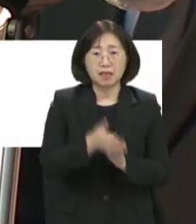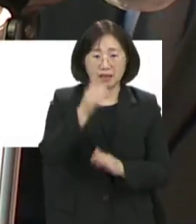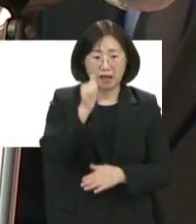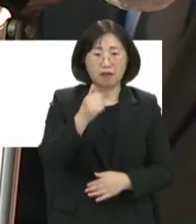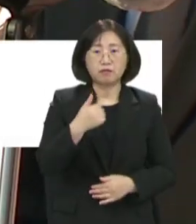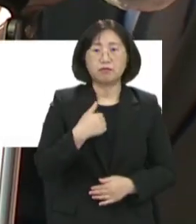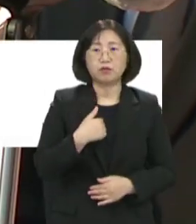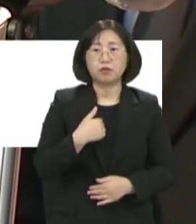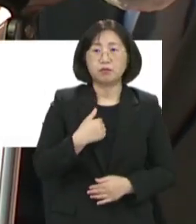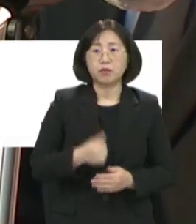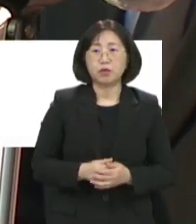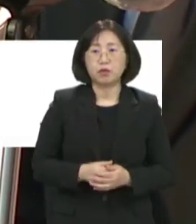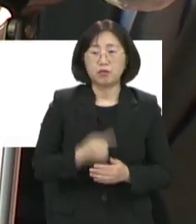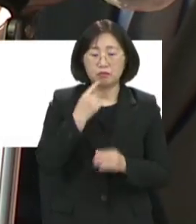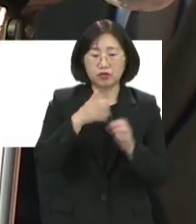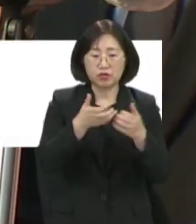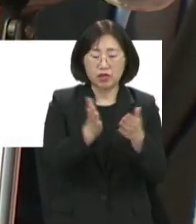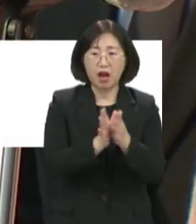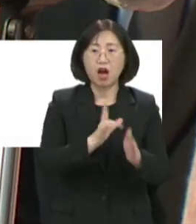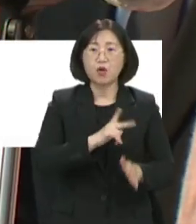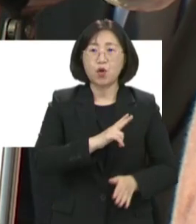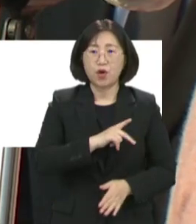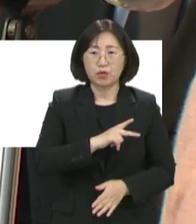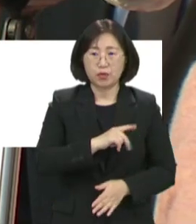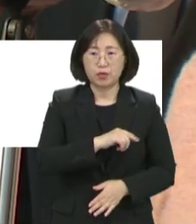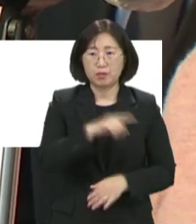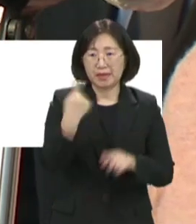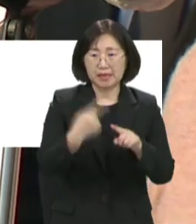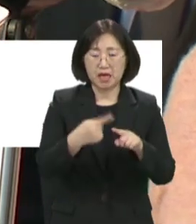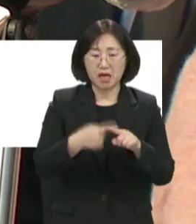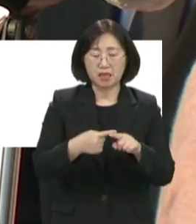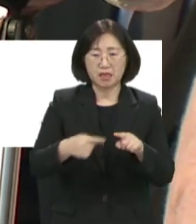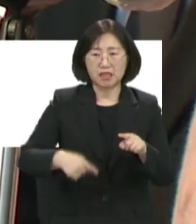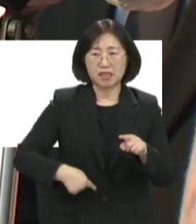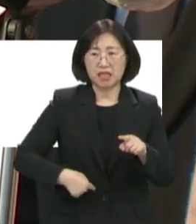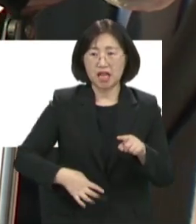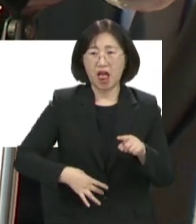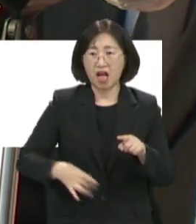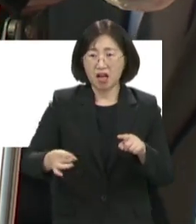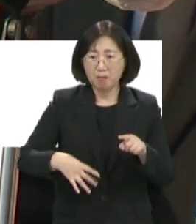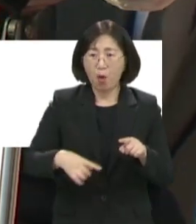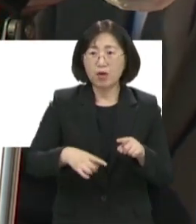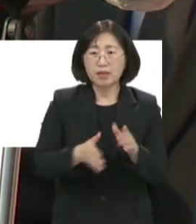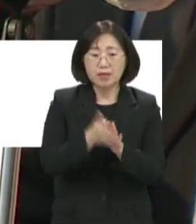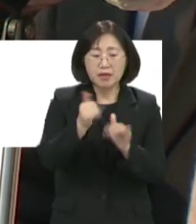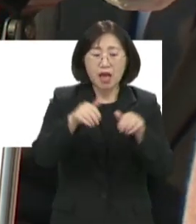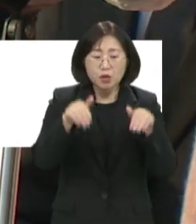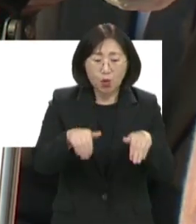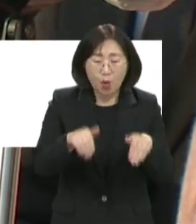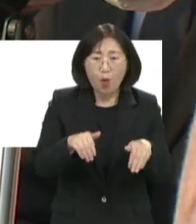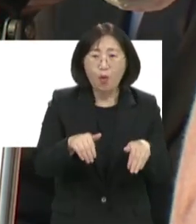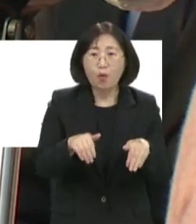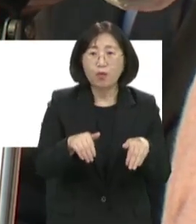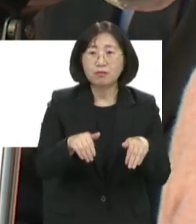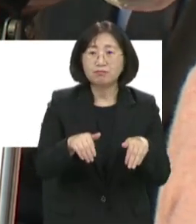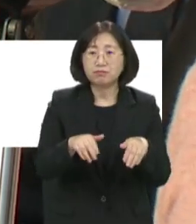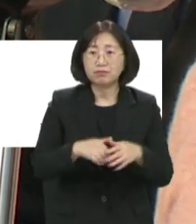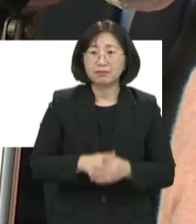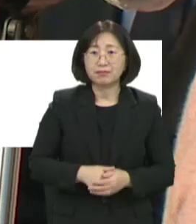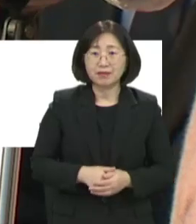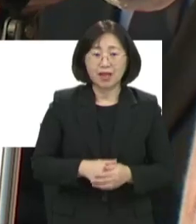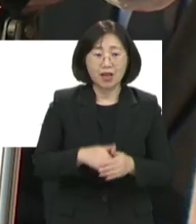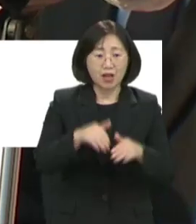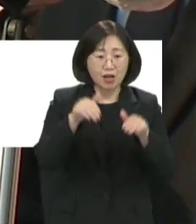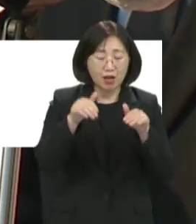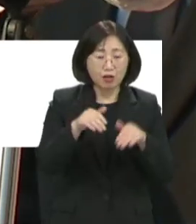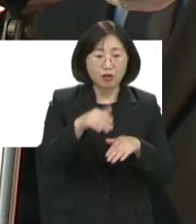저도 그렇고 민주당 의원들도 마찬가지로 공복입니다. 시민들의 조인 것이죠. 주인이 원하는 대로